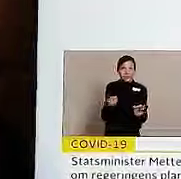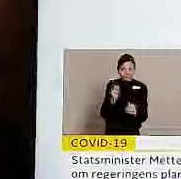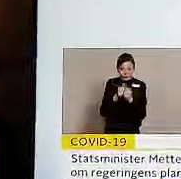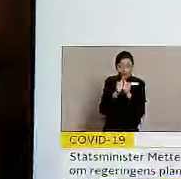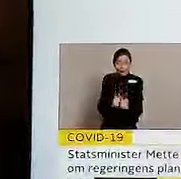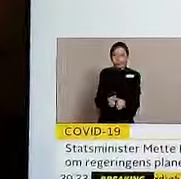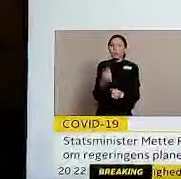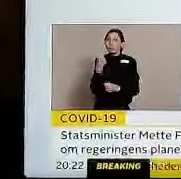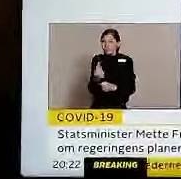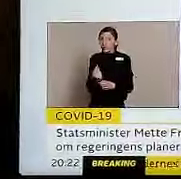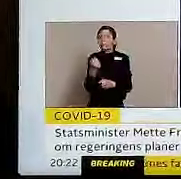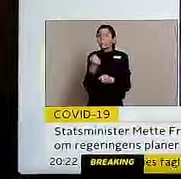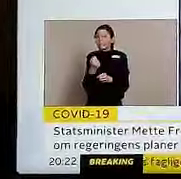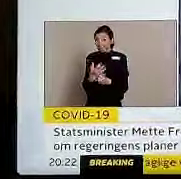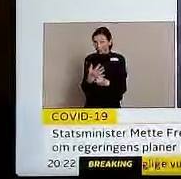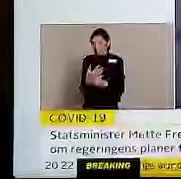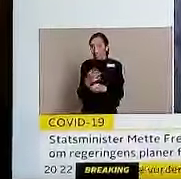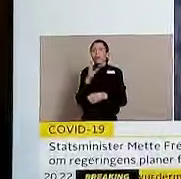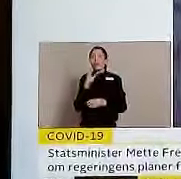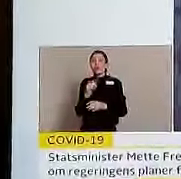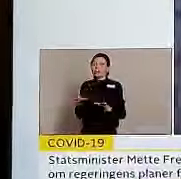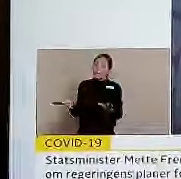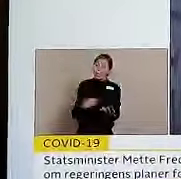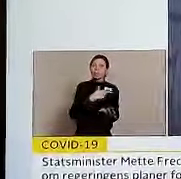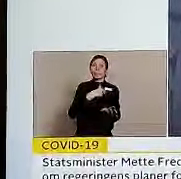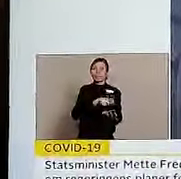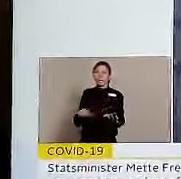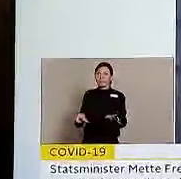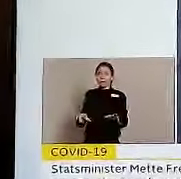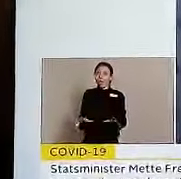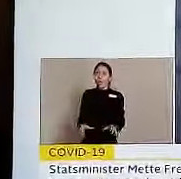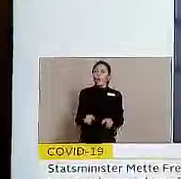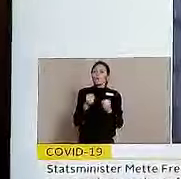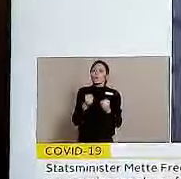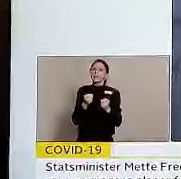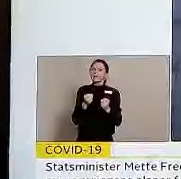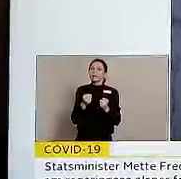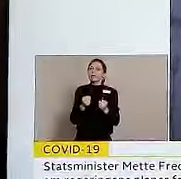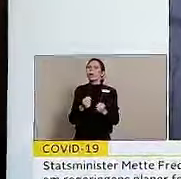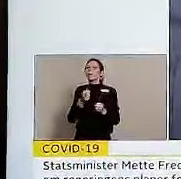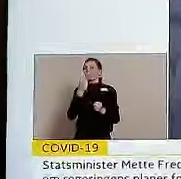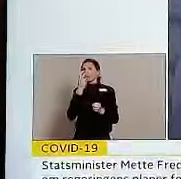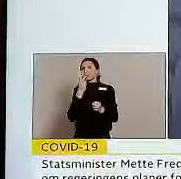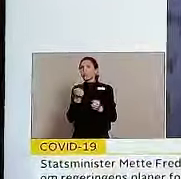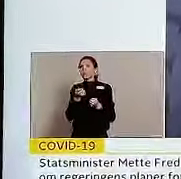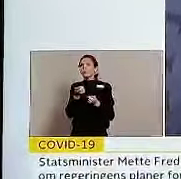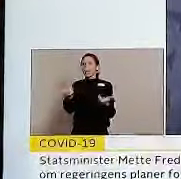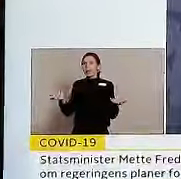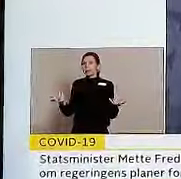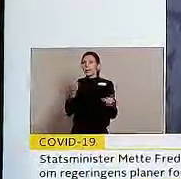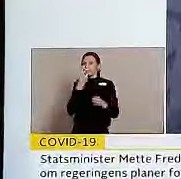يعني شبه يعني متأرجحة، يعني ليس يعني متخذين قرار لغاية الآن.